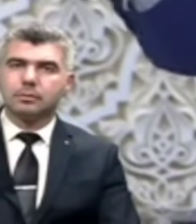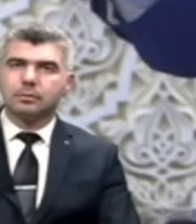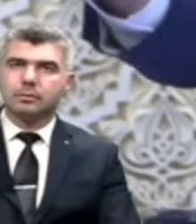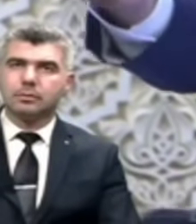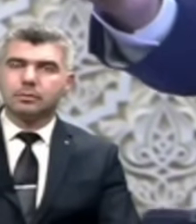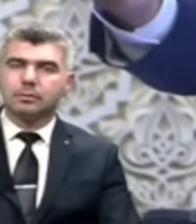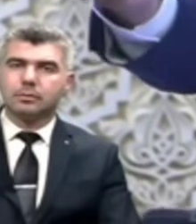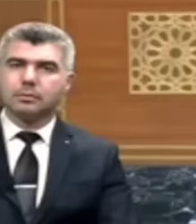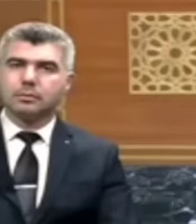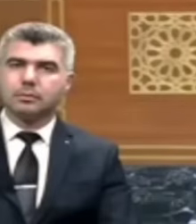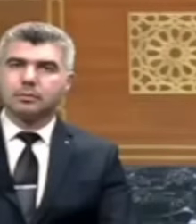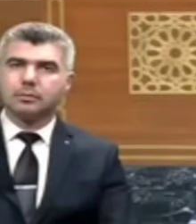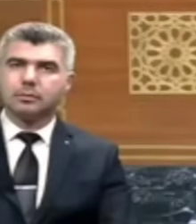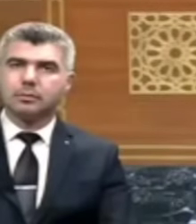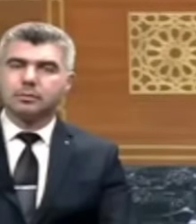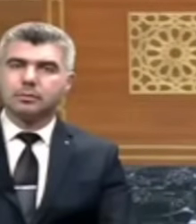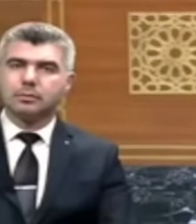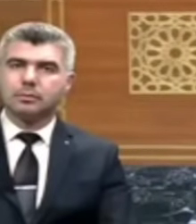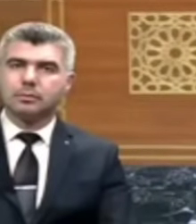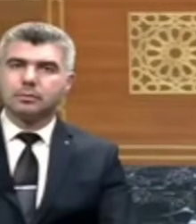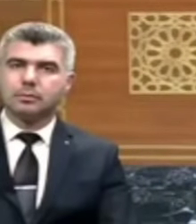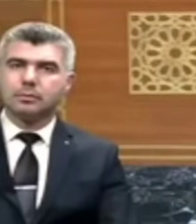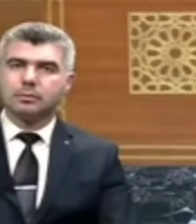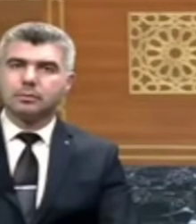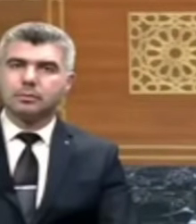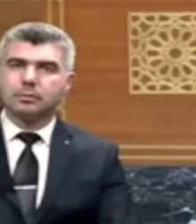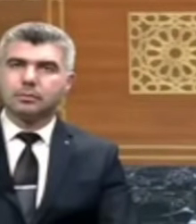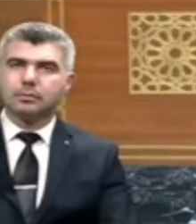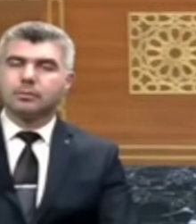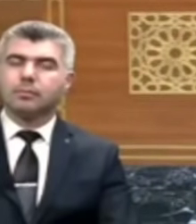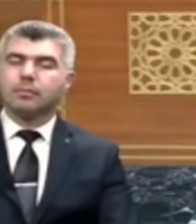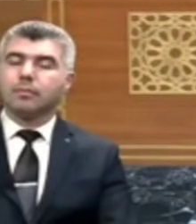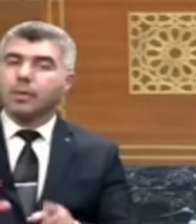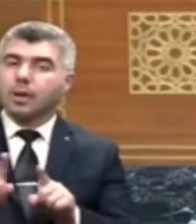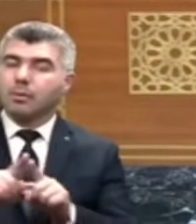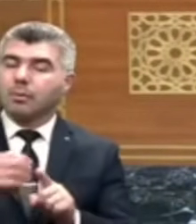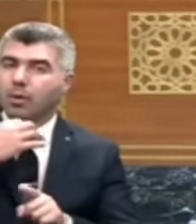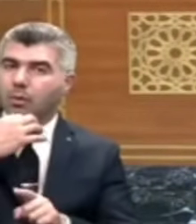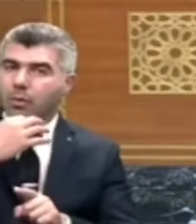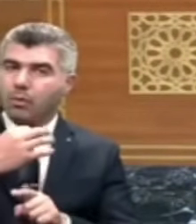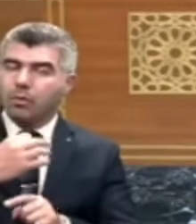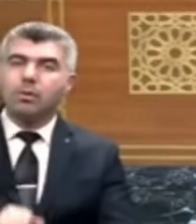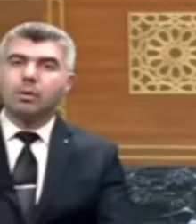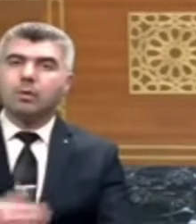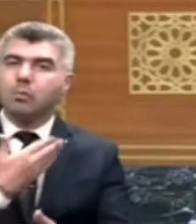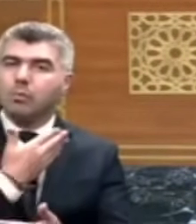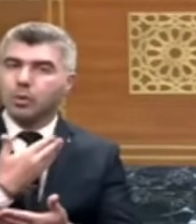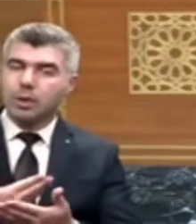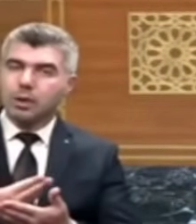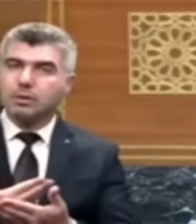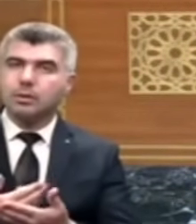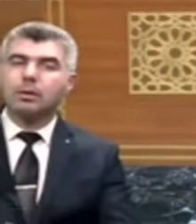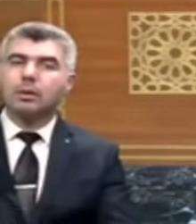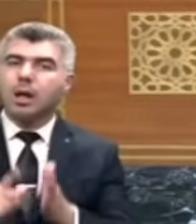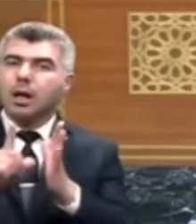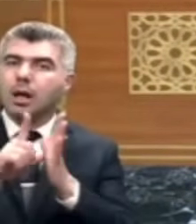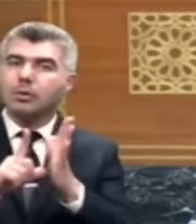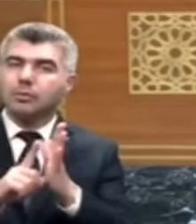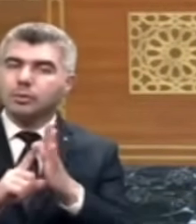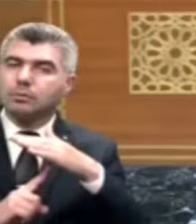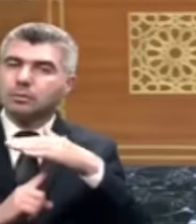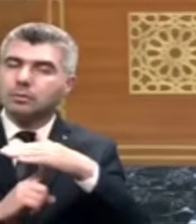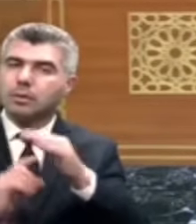سيد المستشار اش هذا الشيء؟ هذا غير ما تقوله سيد المستشار، وخارج نقطة